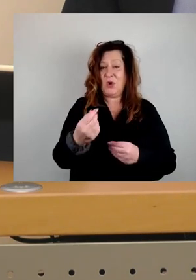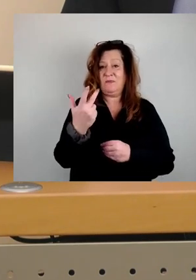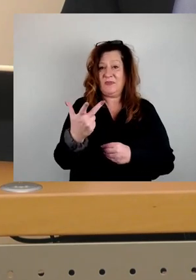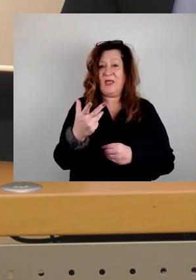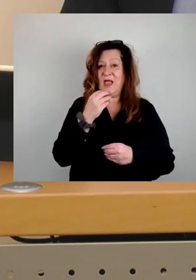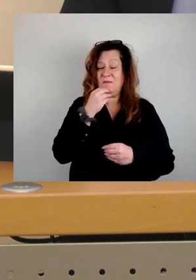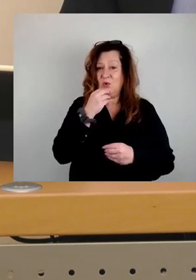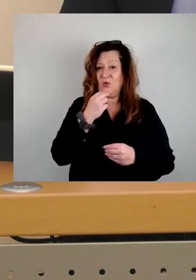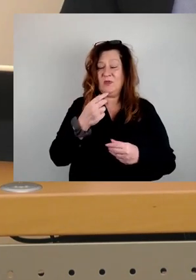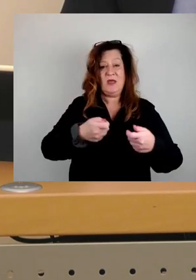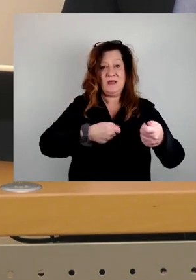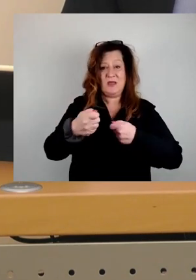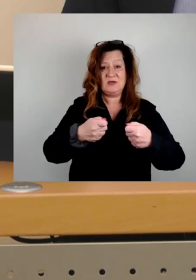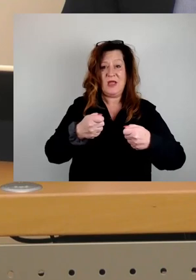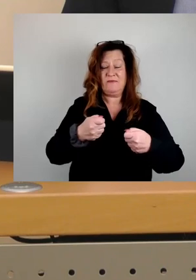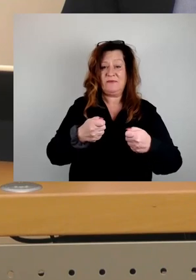So,